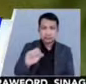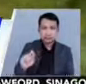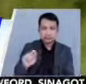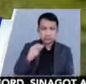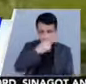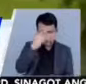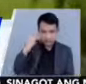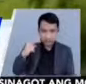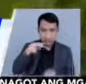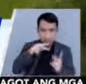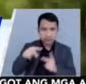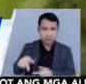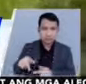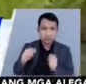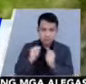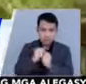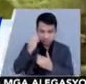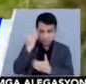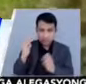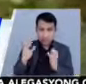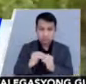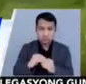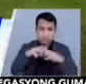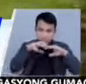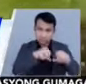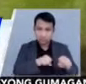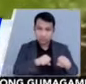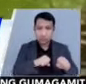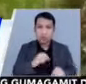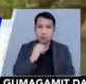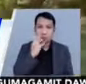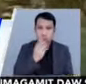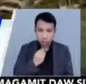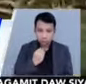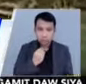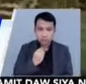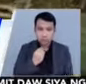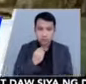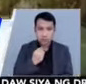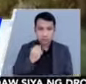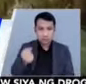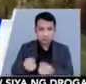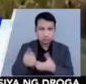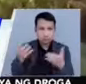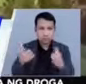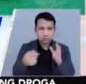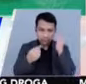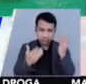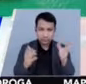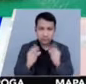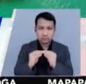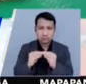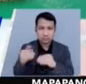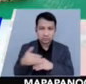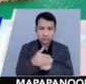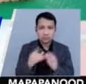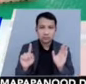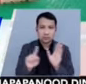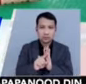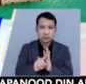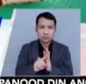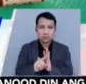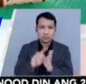Ang kanilang pakay, hulihin ang nasa likod ng mga iniimbak na pampasabog na ginagamit sa ilegal na pangingisda. Sa loob ng bahay na